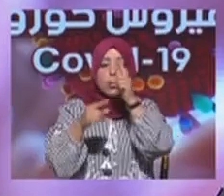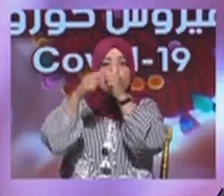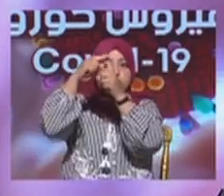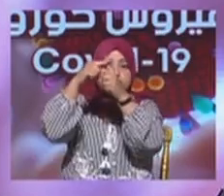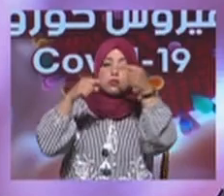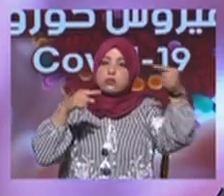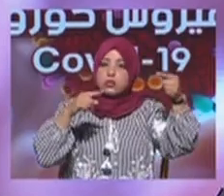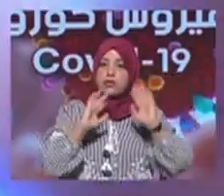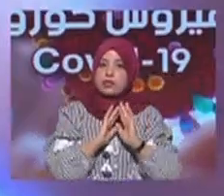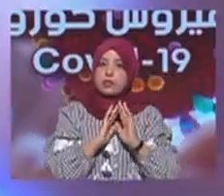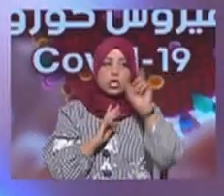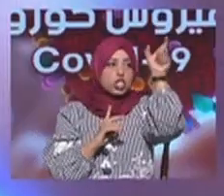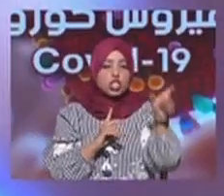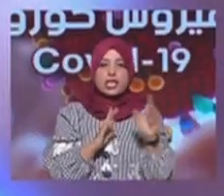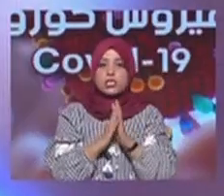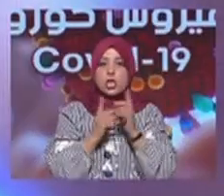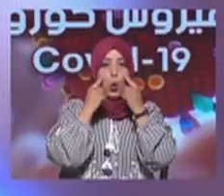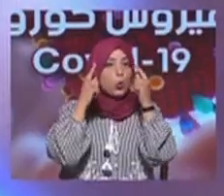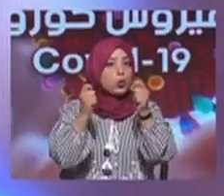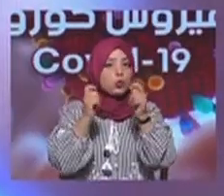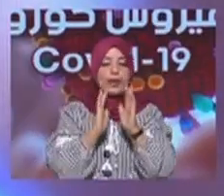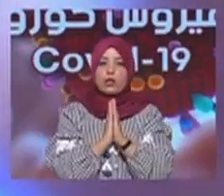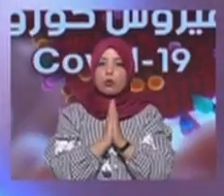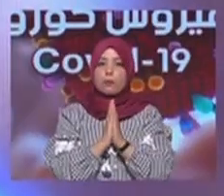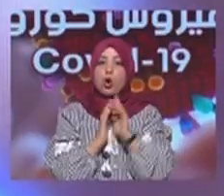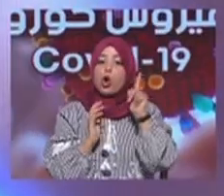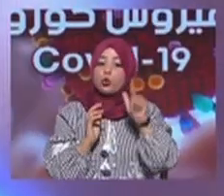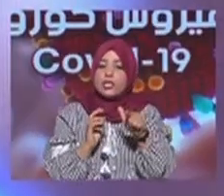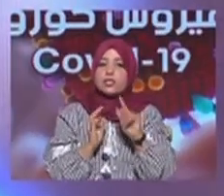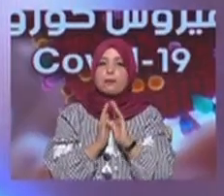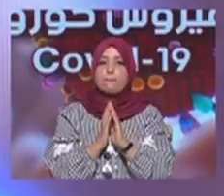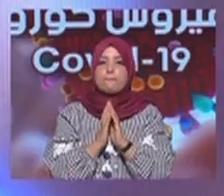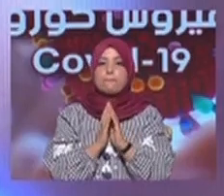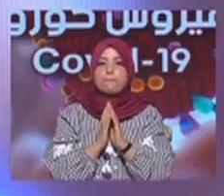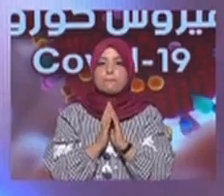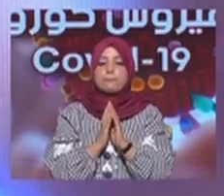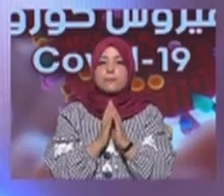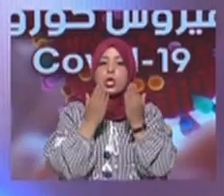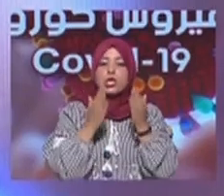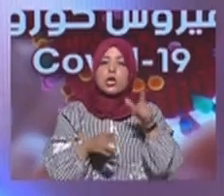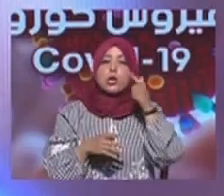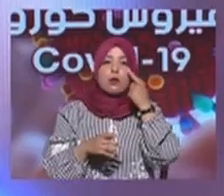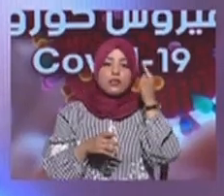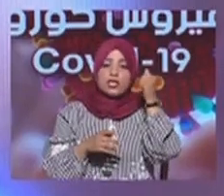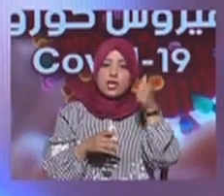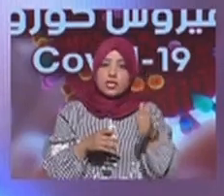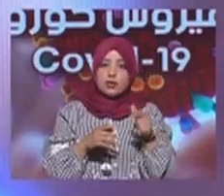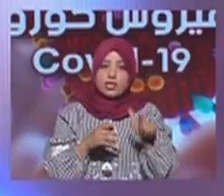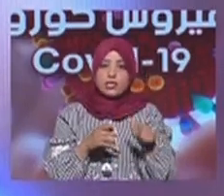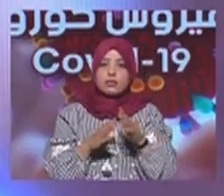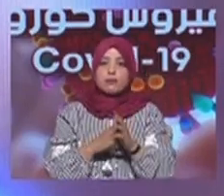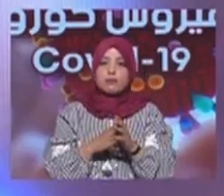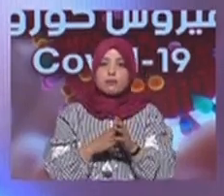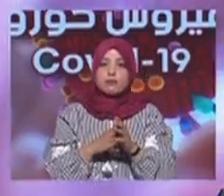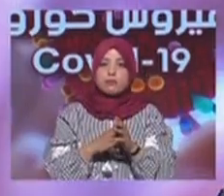كان ما نعملوش؟ هاني قلت لك معناتها زيدا ما يلزمنيش نتهاونوا به ونقولوا هاو تيست رابيد وهاو باش